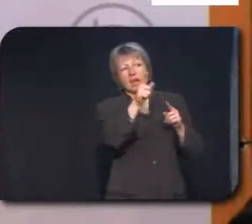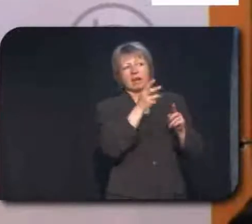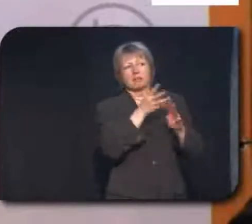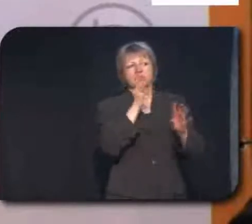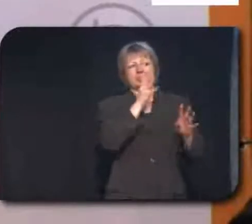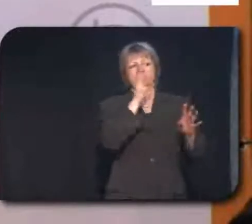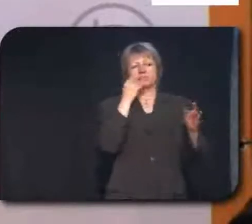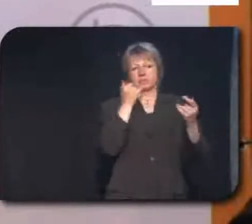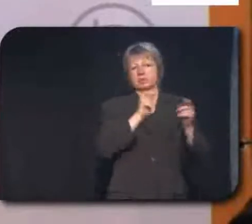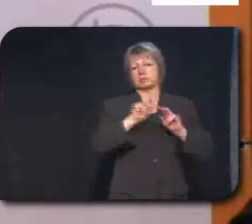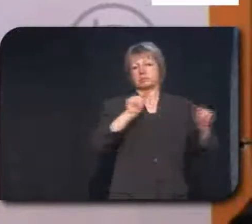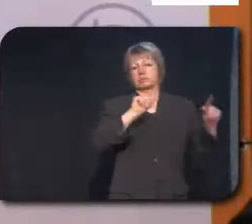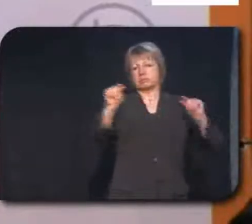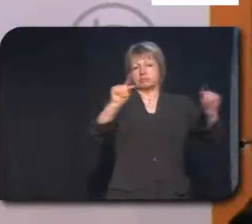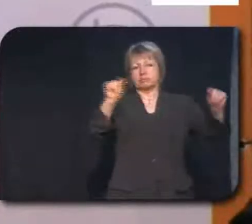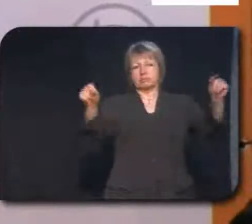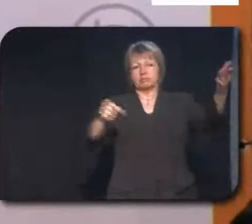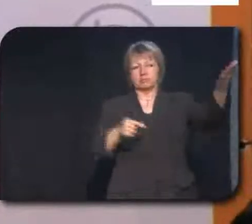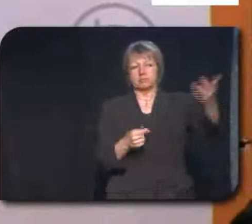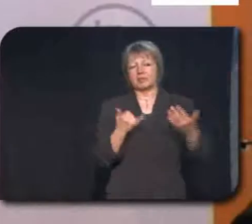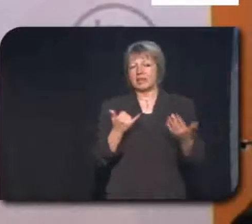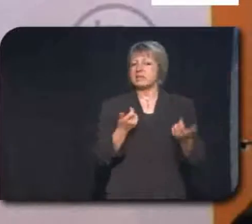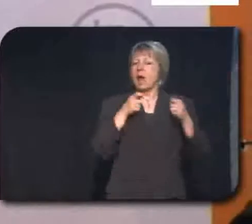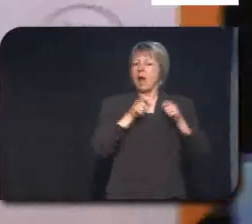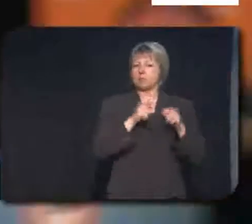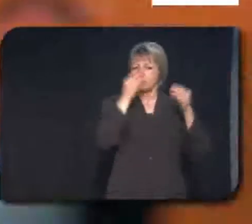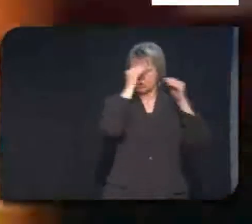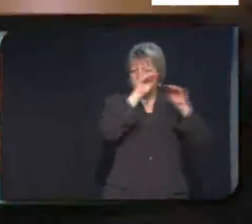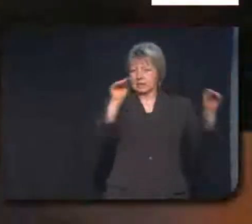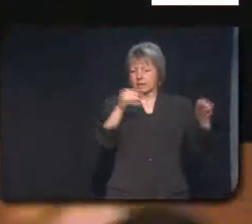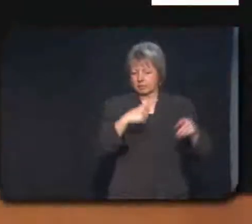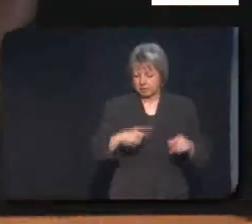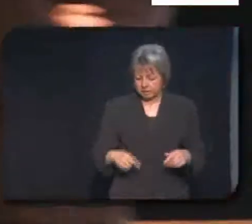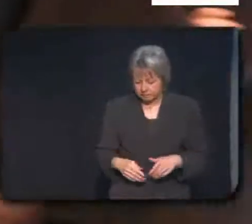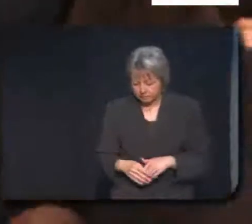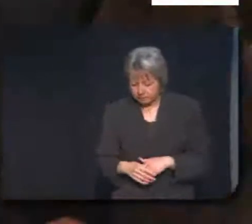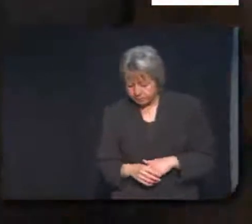und jetzt kommen wir zu einem Abschluss Statement zu diesem Antrag